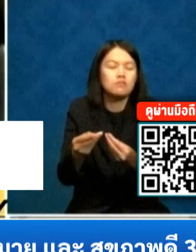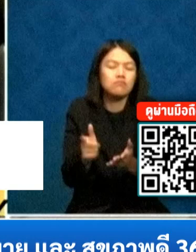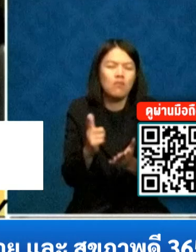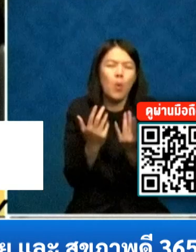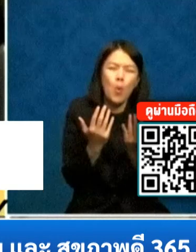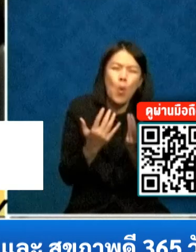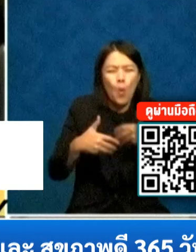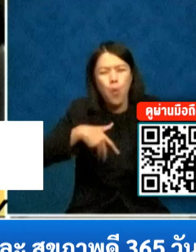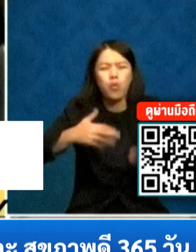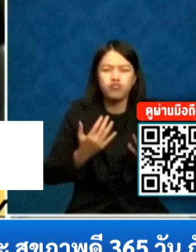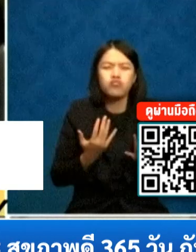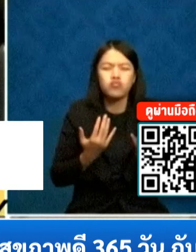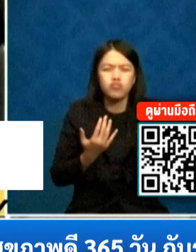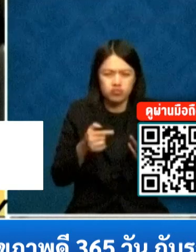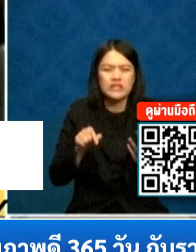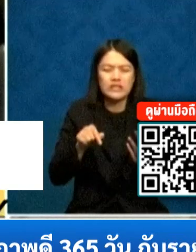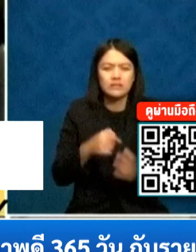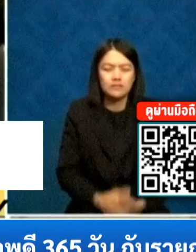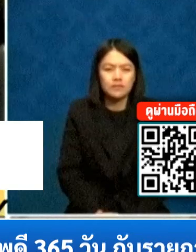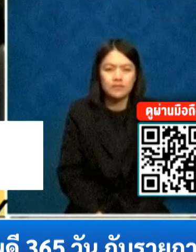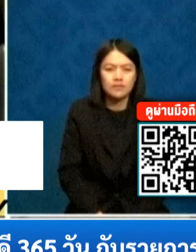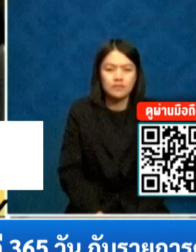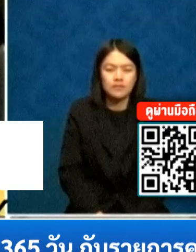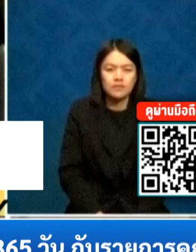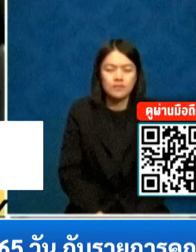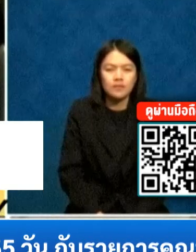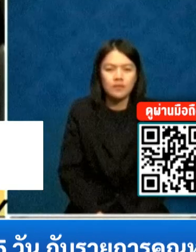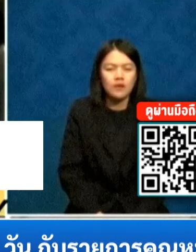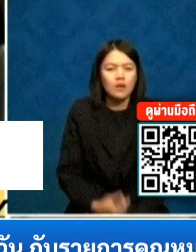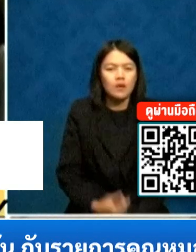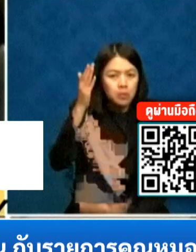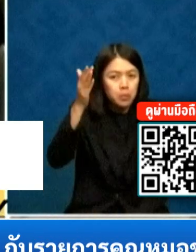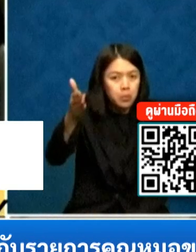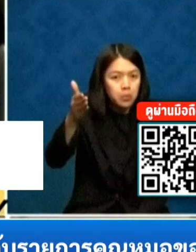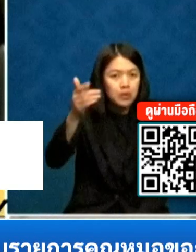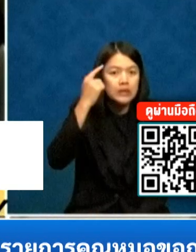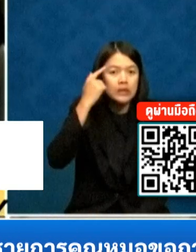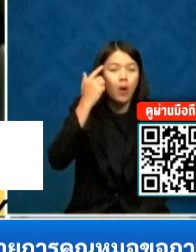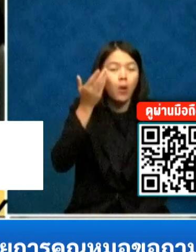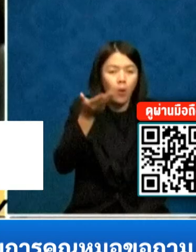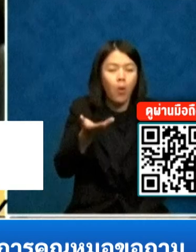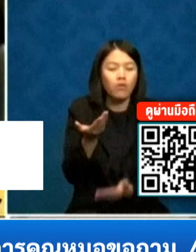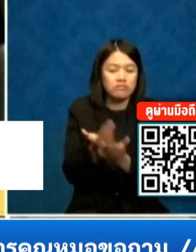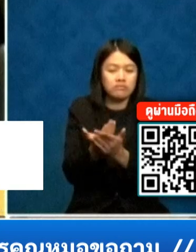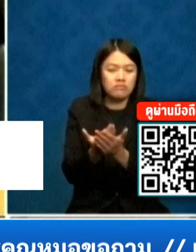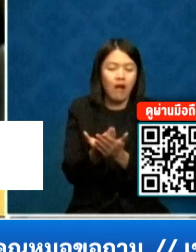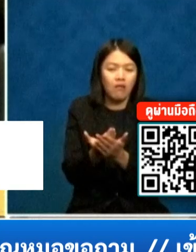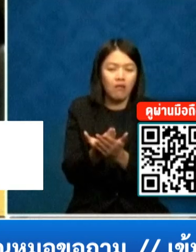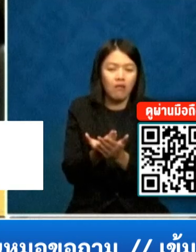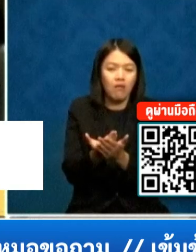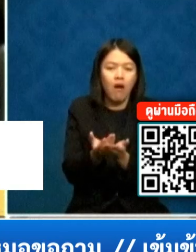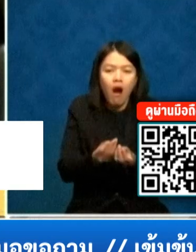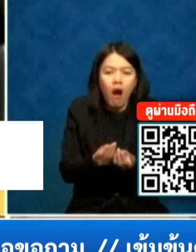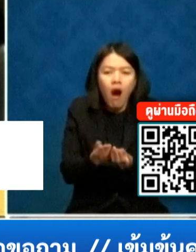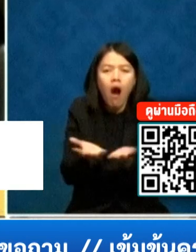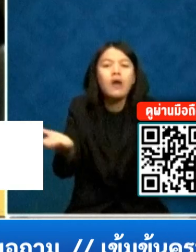พี่น้องประชาชนรอคอยในส่วนนี้อยู่ซึ่งอีกไม่กี่วันข้างหน้านี้ขอให้เงินมันออกไหลออกสู่